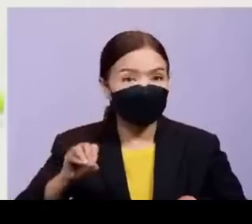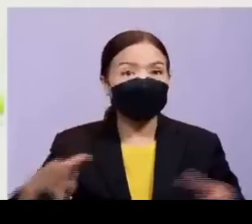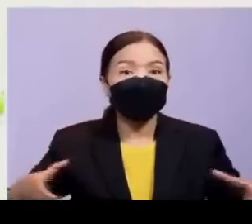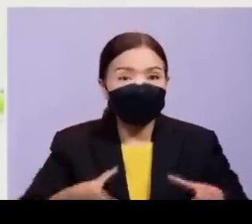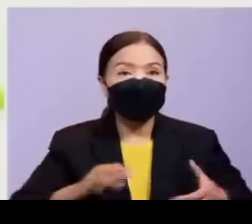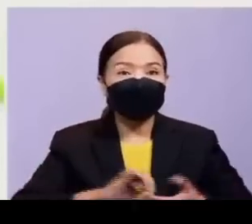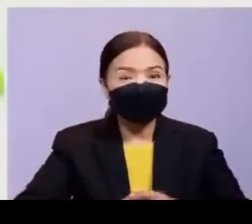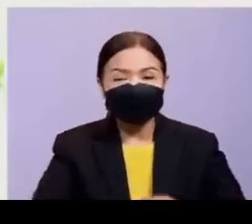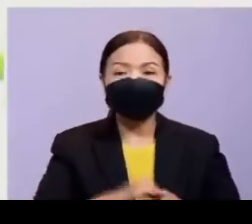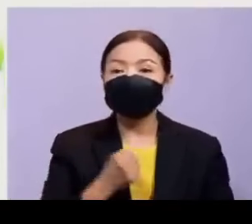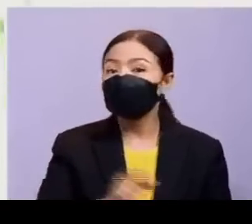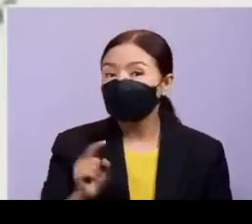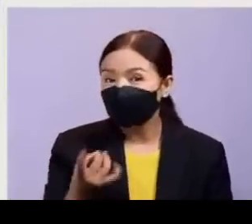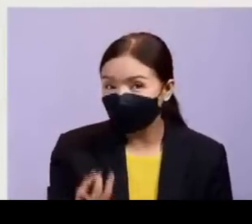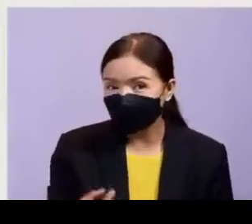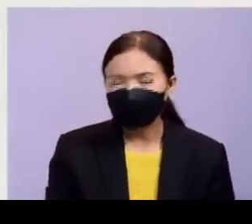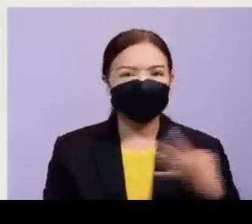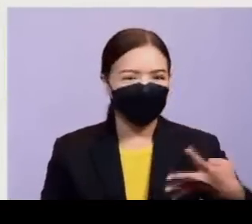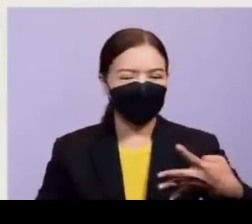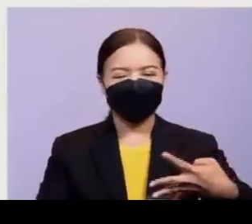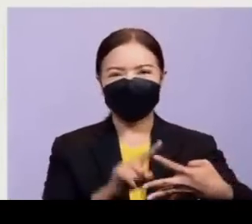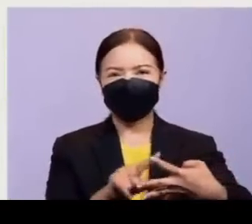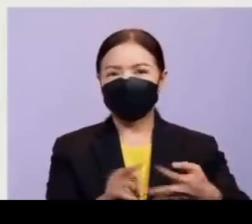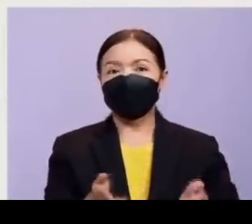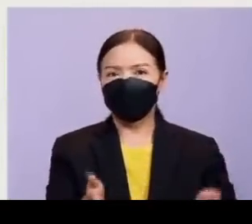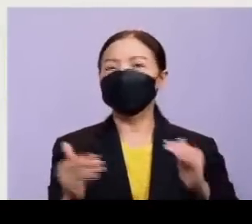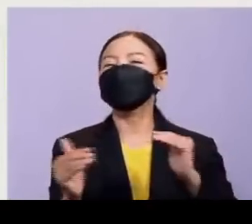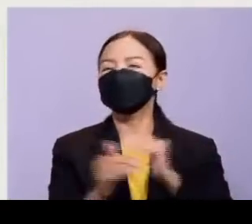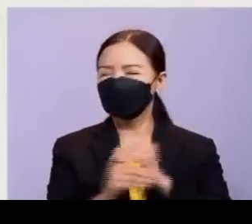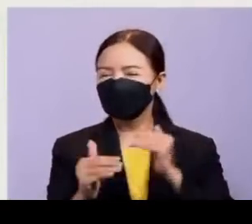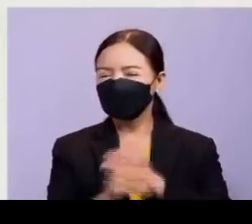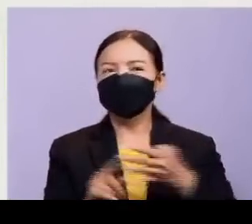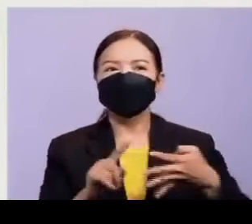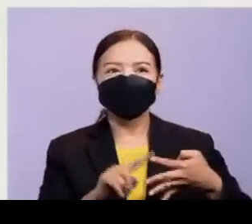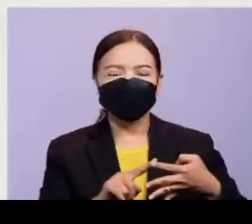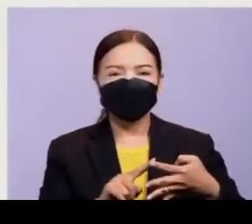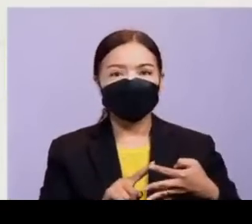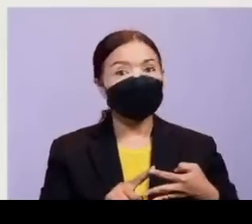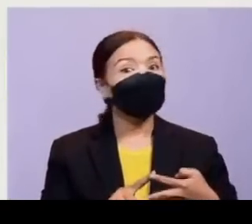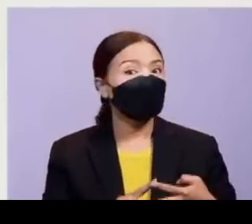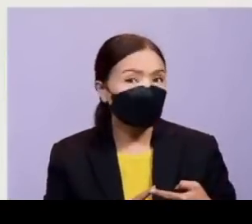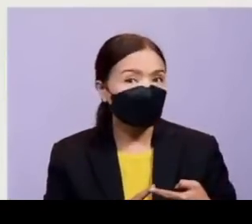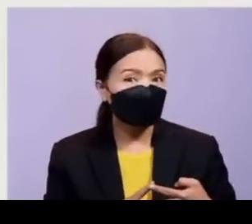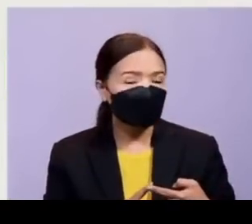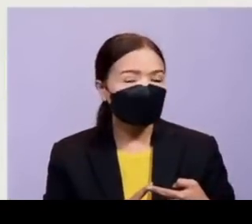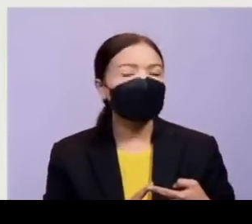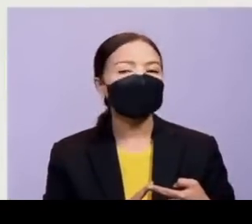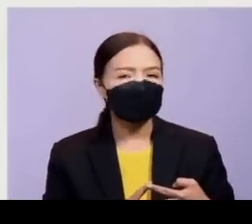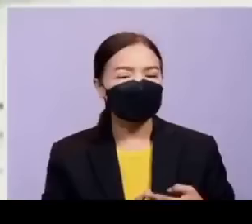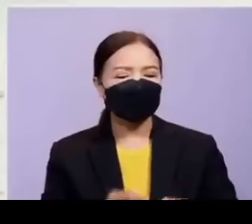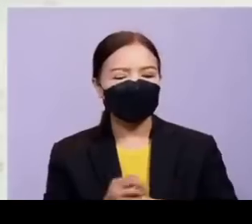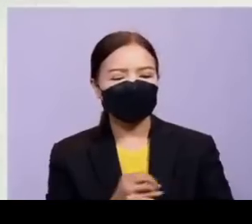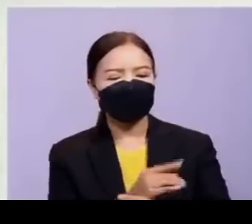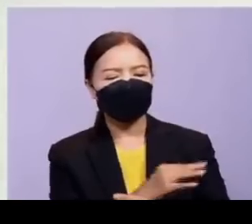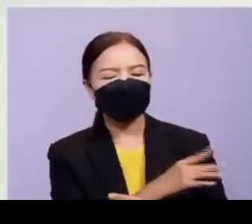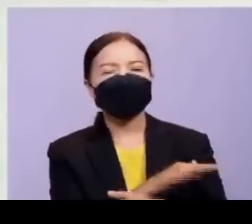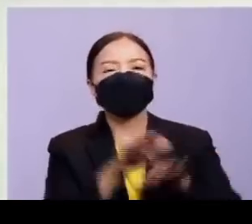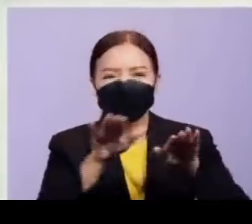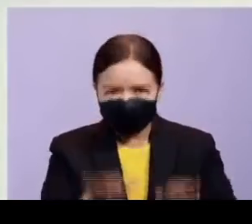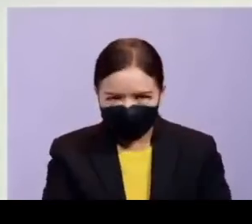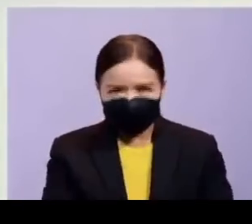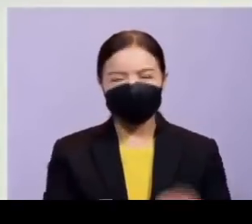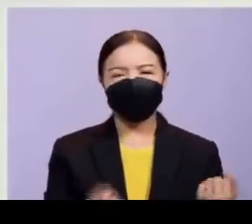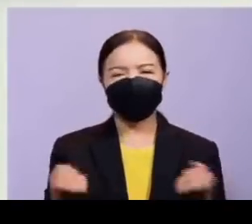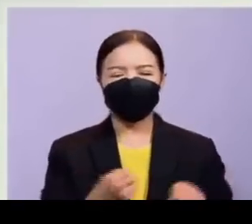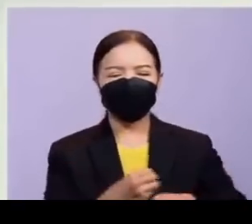บ้าง4ด้านค่ะขนส่งมวลชนจริงๆอย่างที่คุณทำมาถูกแล้วคือต้องลดมลภาวะ ถูกต้อง ทางอากาศด้